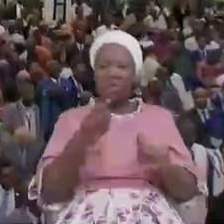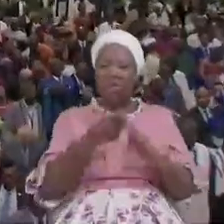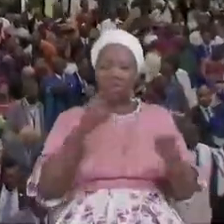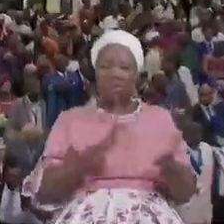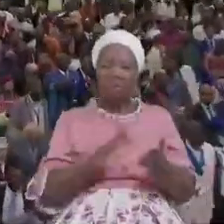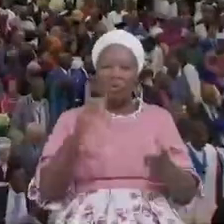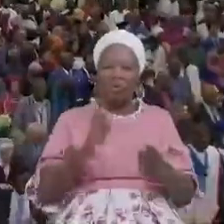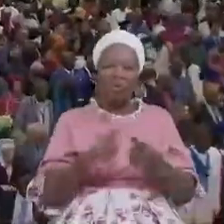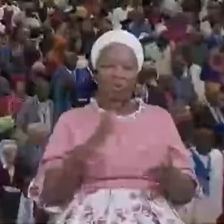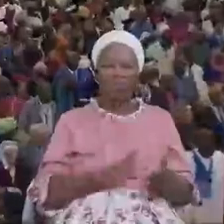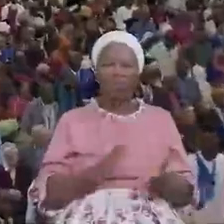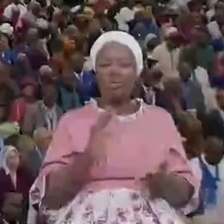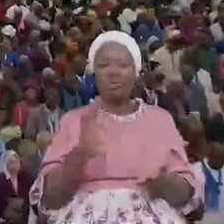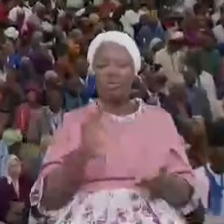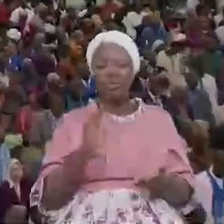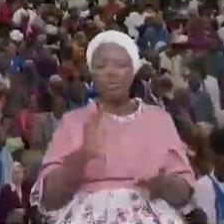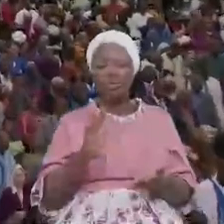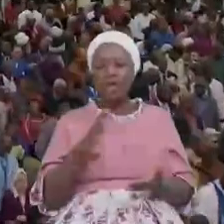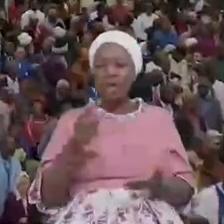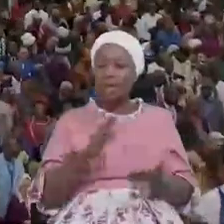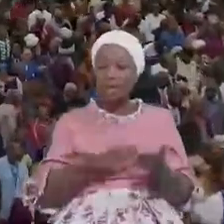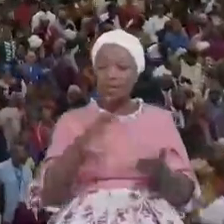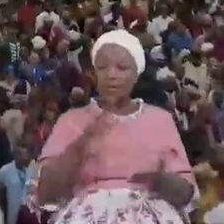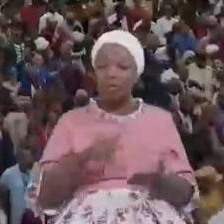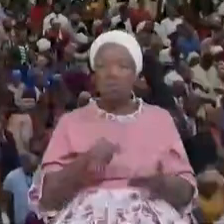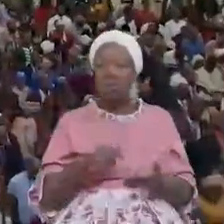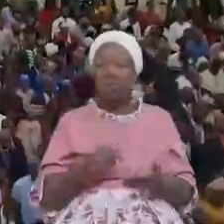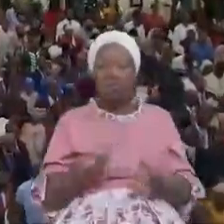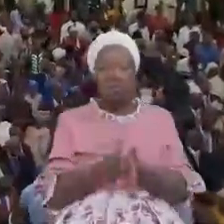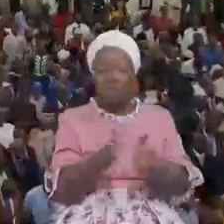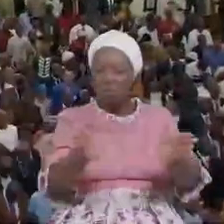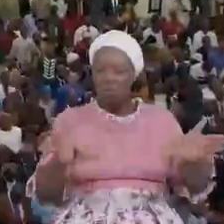De gloire en gloire. La gloire de la transparence.